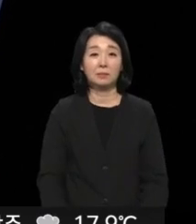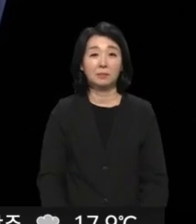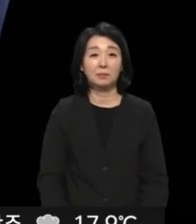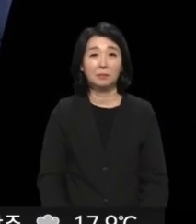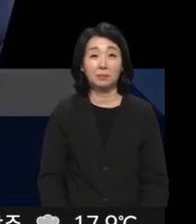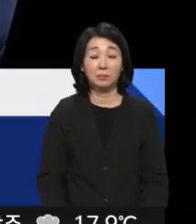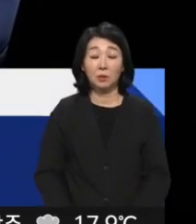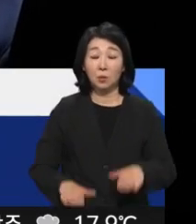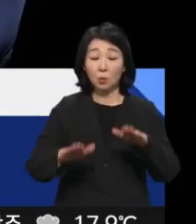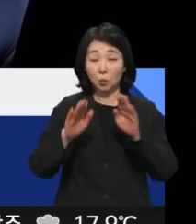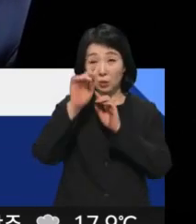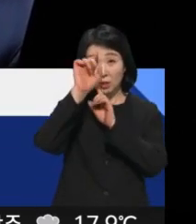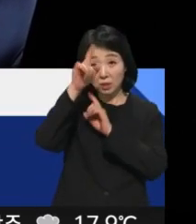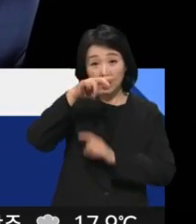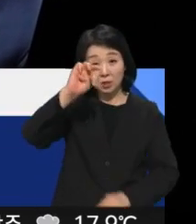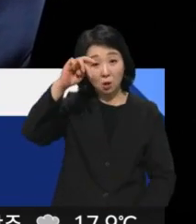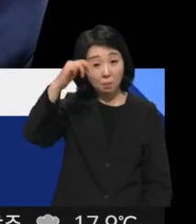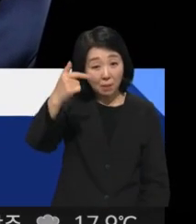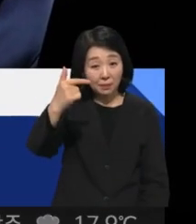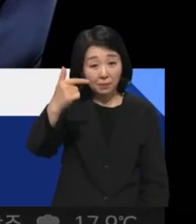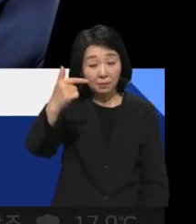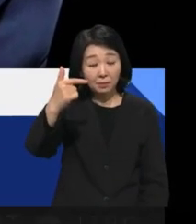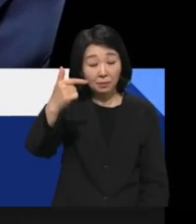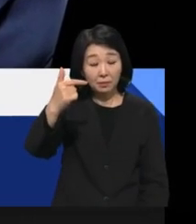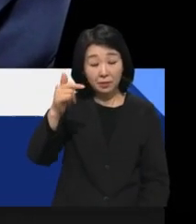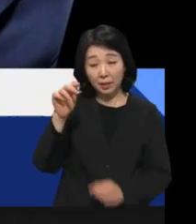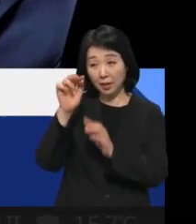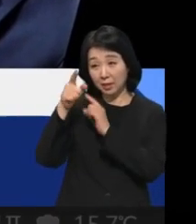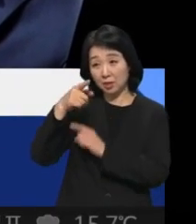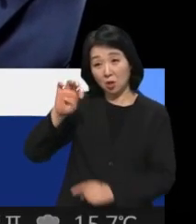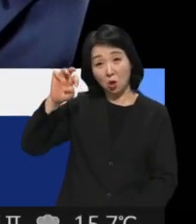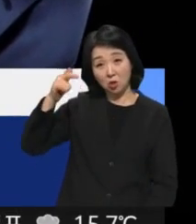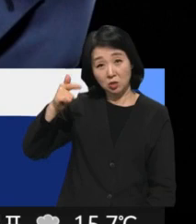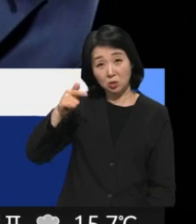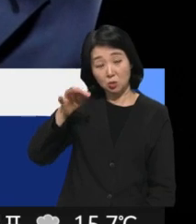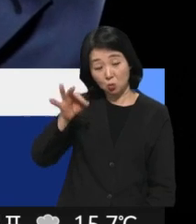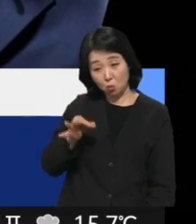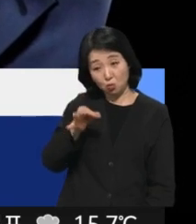근데 오늘 이성만은 내가 무죄 이정근 위원장을 주고 갈게.